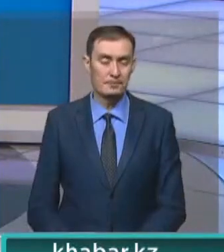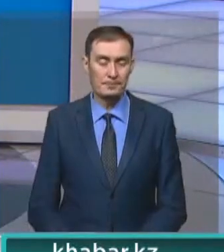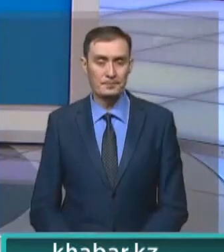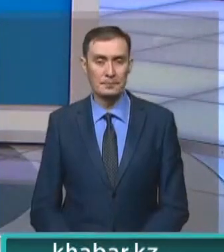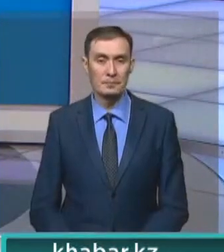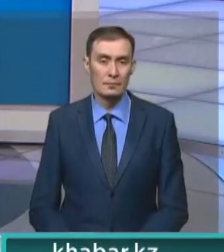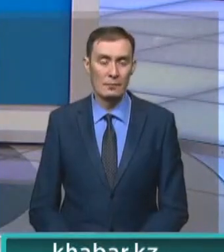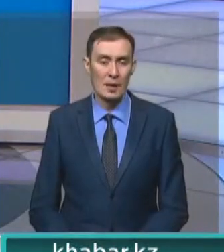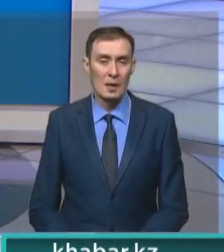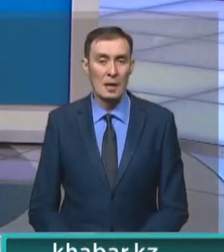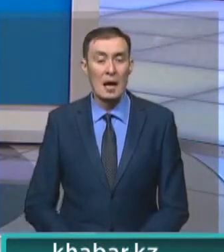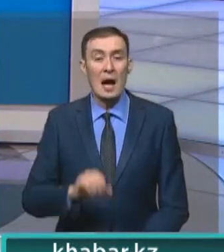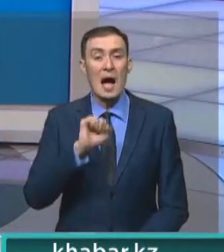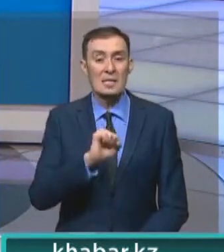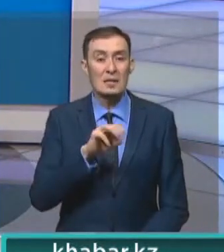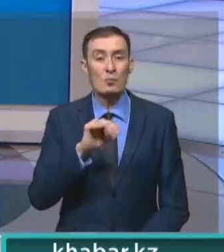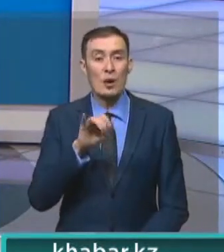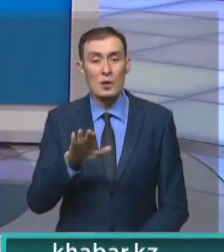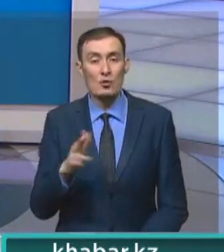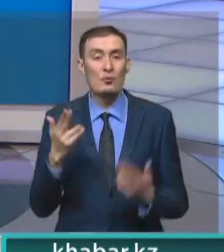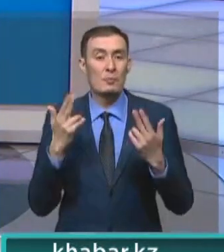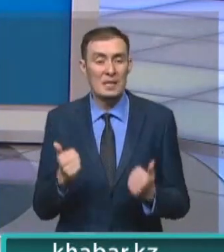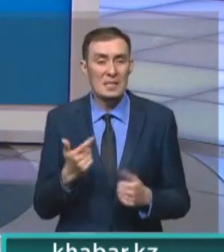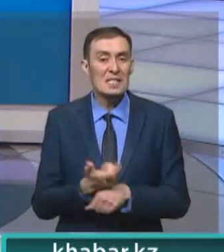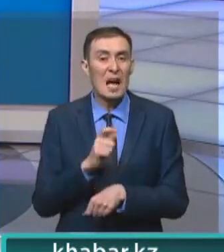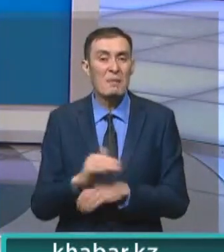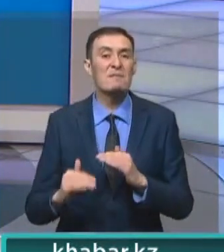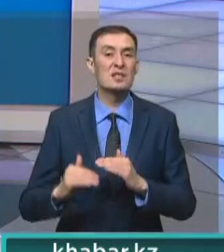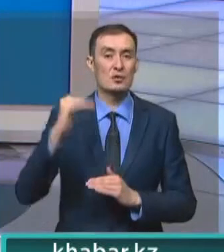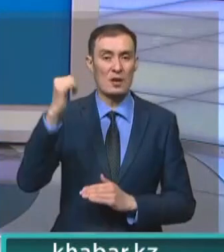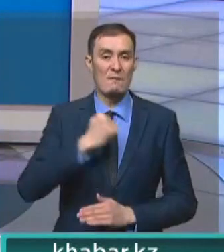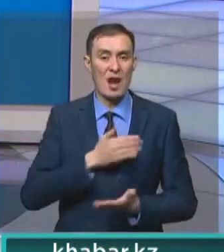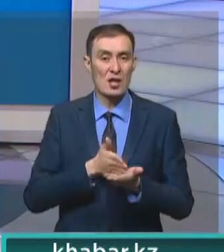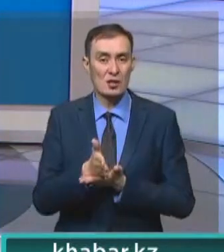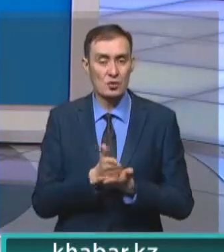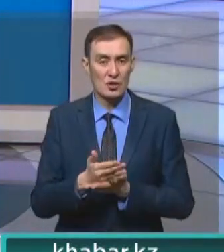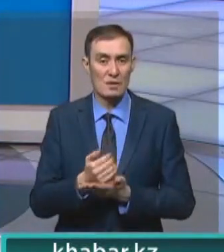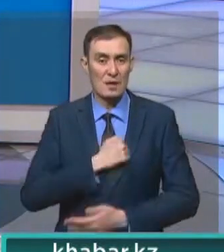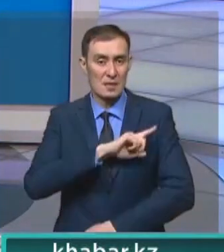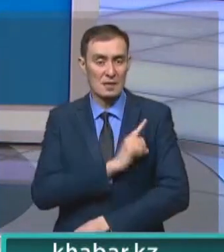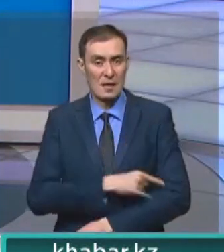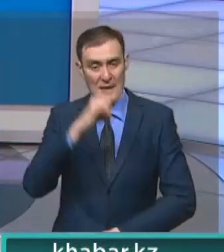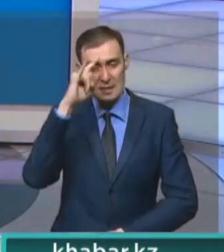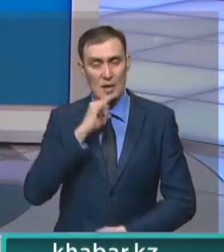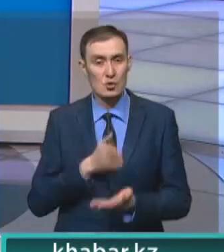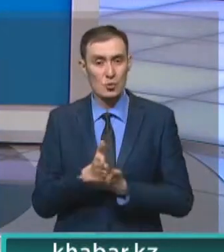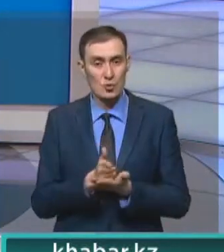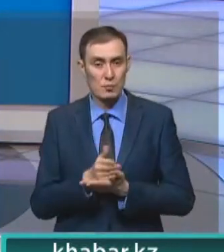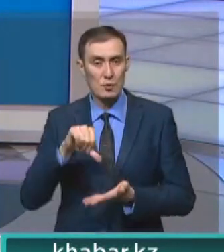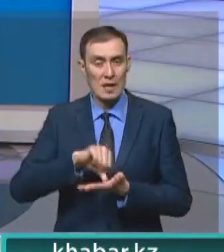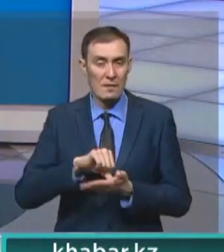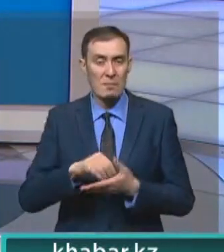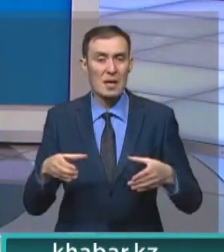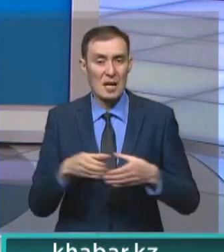И к другим темам. Азат Мухамедов признан самым высоким военнослужащим в вооруженных силах Казахстана. Службу он проходит